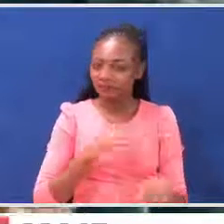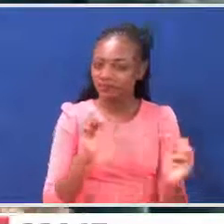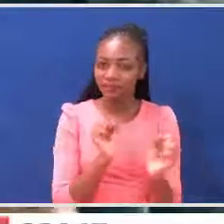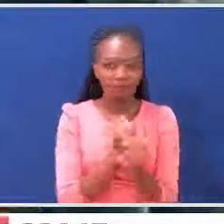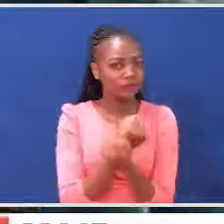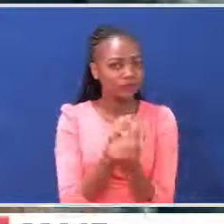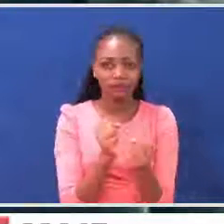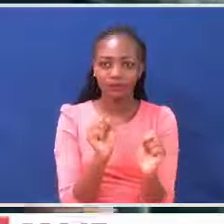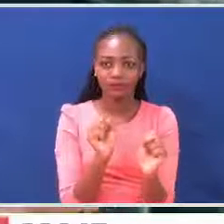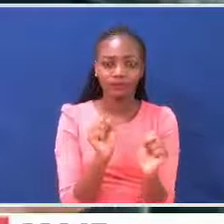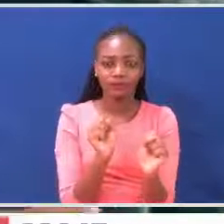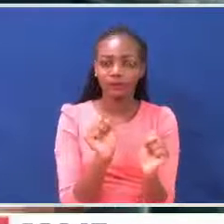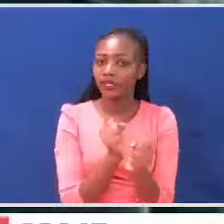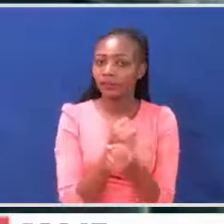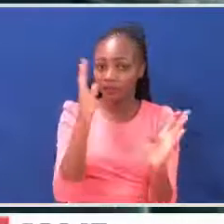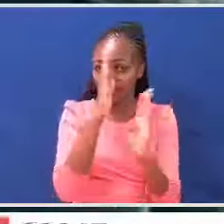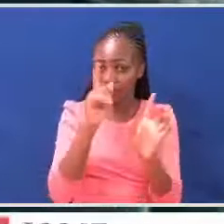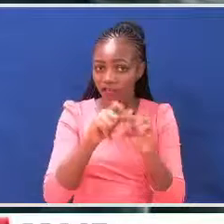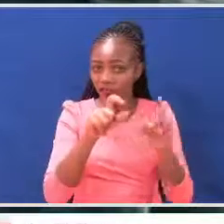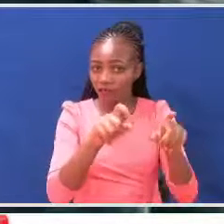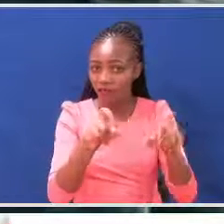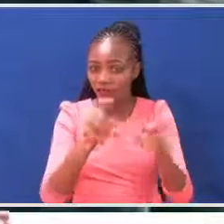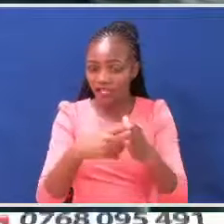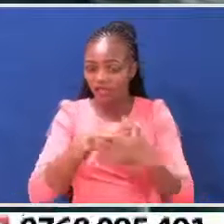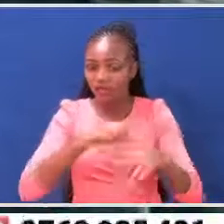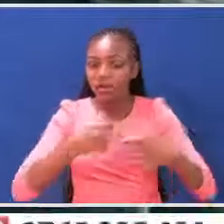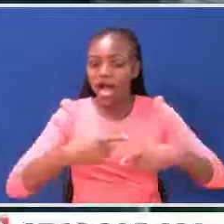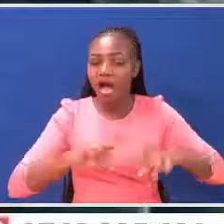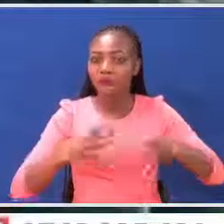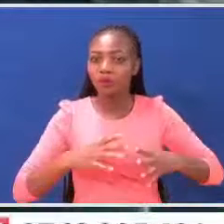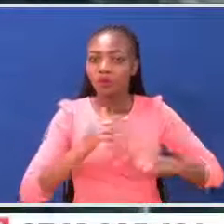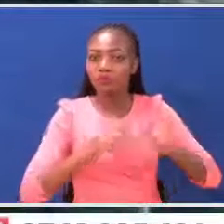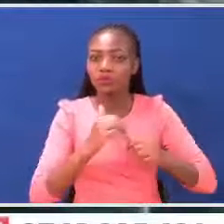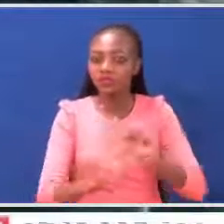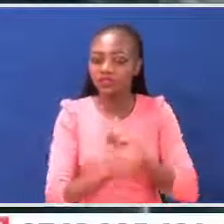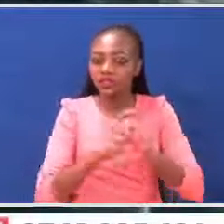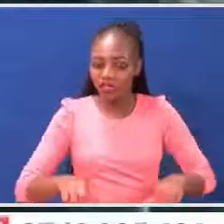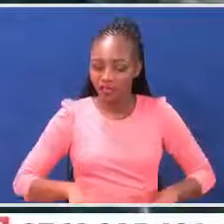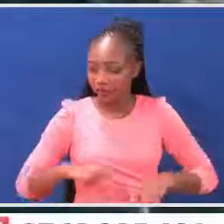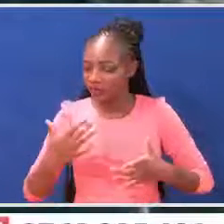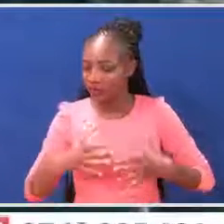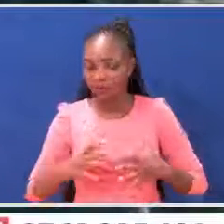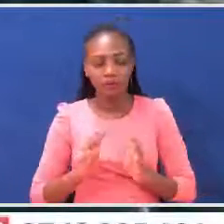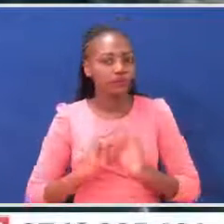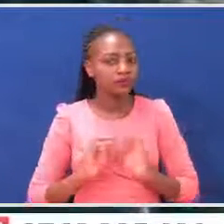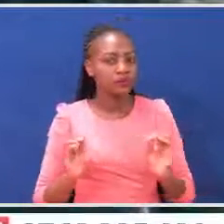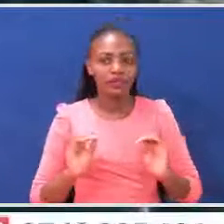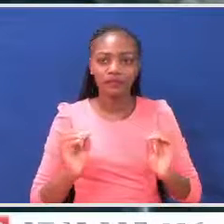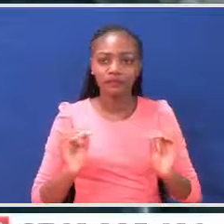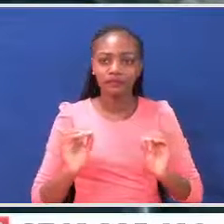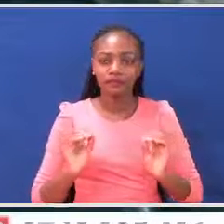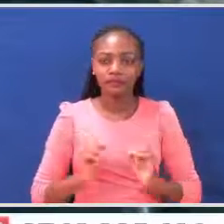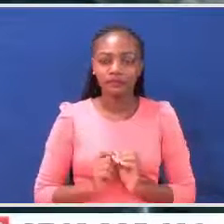can't hide from the virus. So we will not allow anybody to continue endangering the lives of our people in pursuit